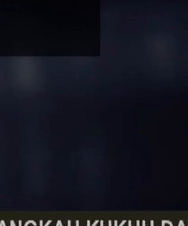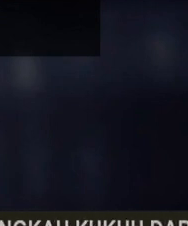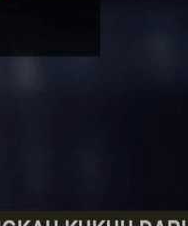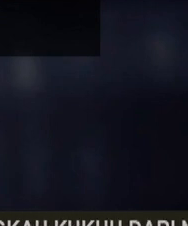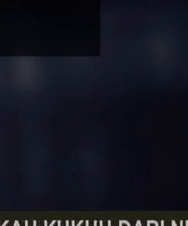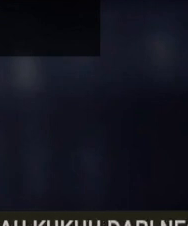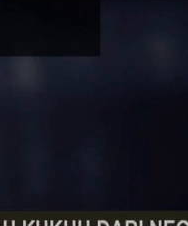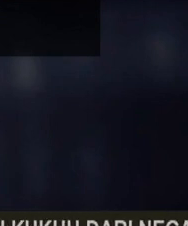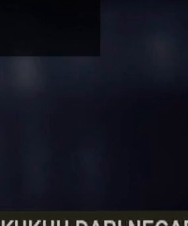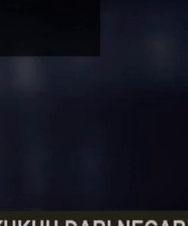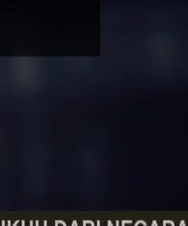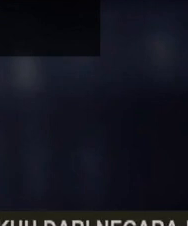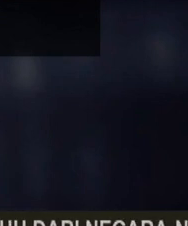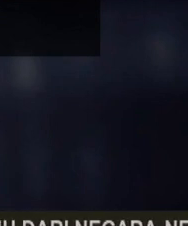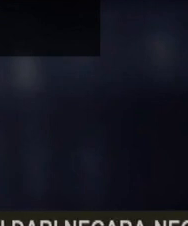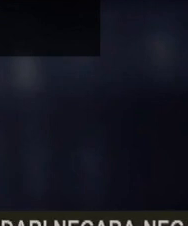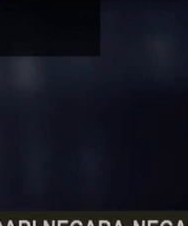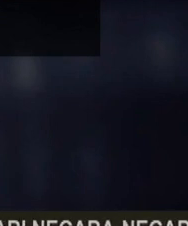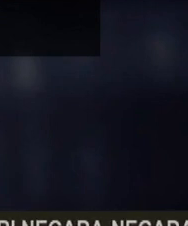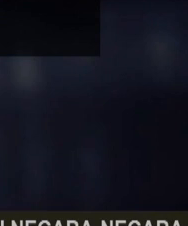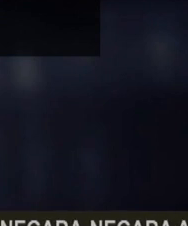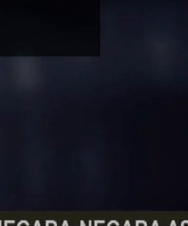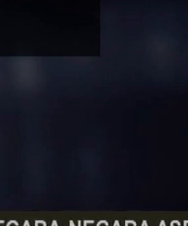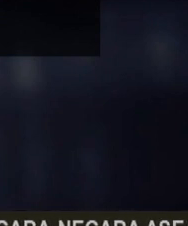dipenjarakan selama 12 bulan